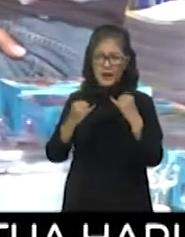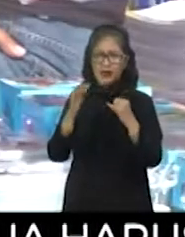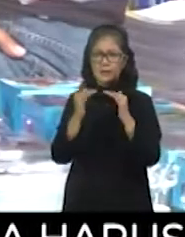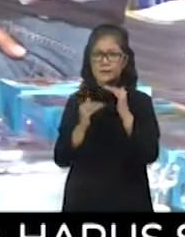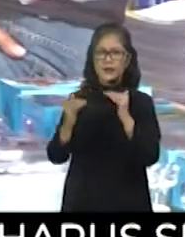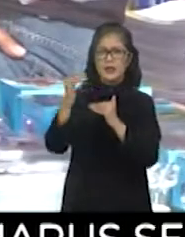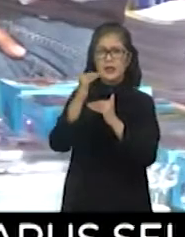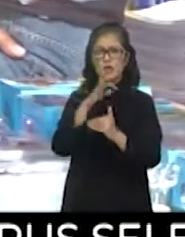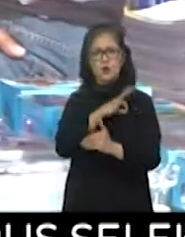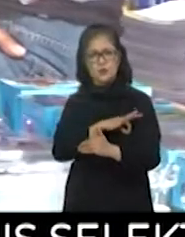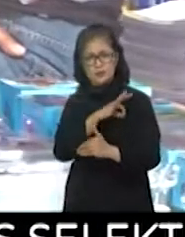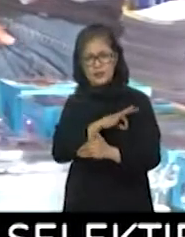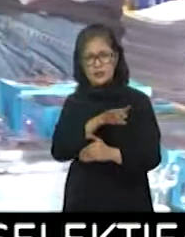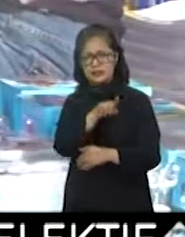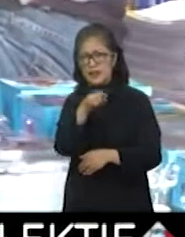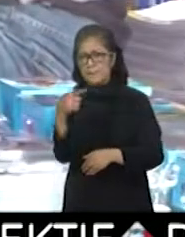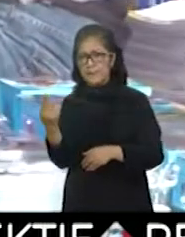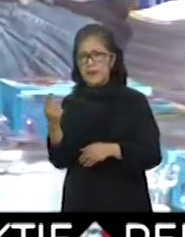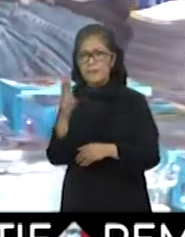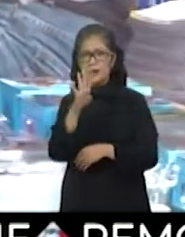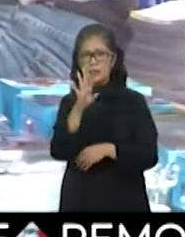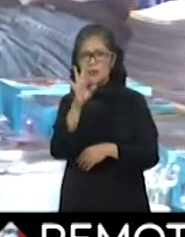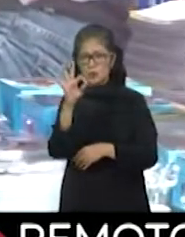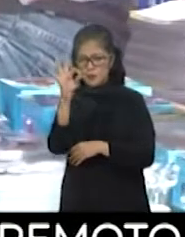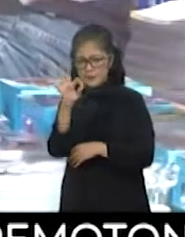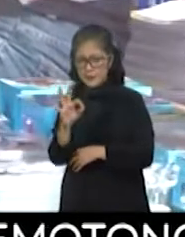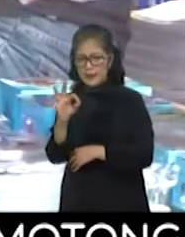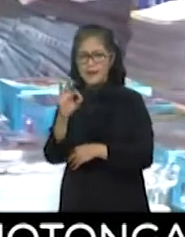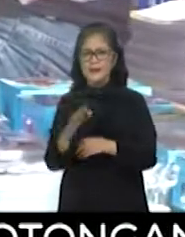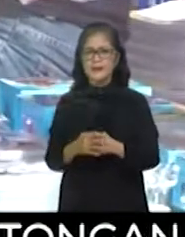penjualan hingga mencapai 40%. Dari Jakarta, Yasmina Tania, Yulisa Febiola.